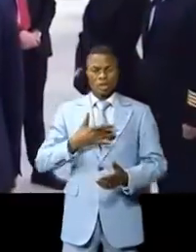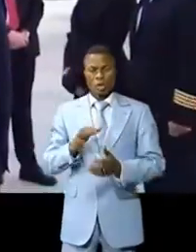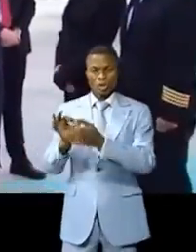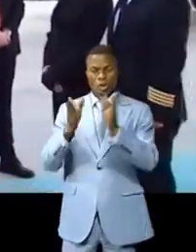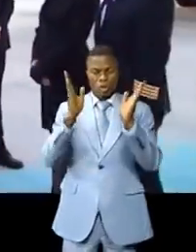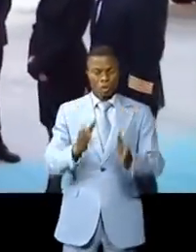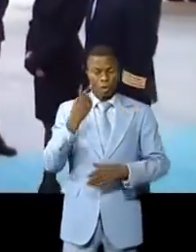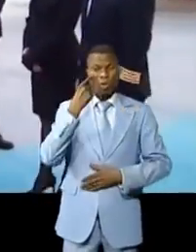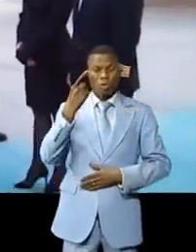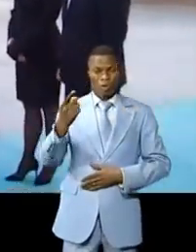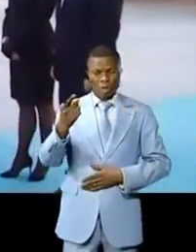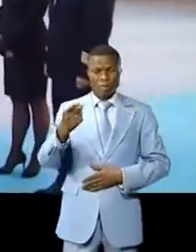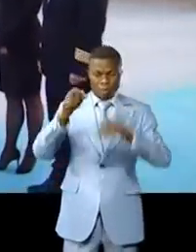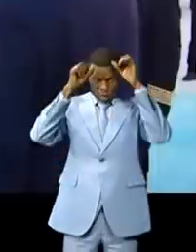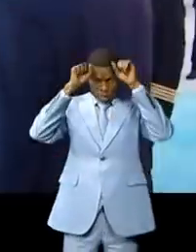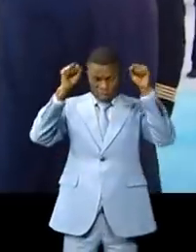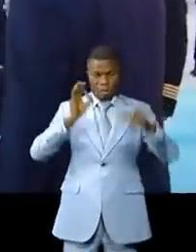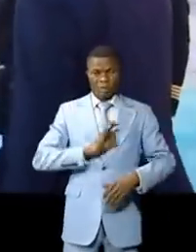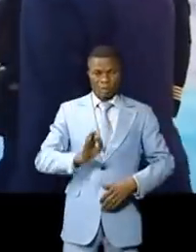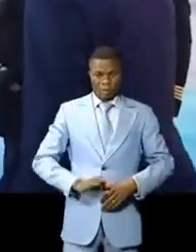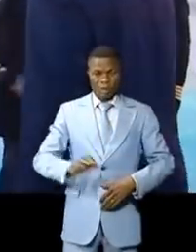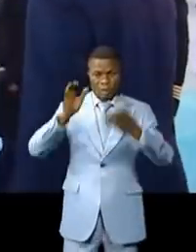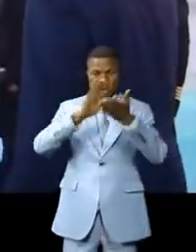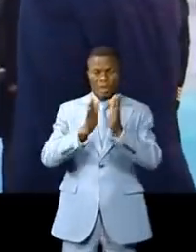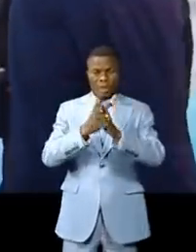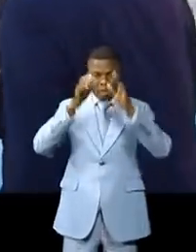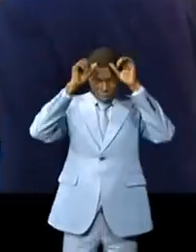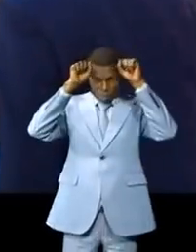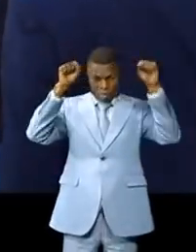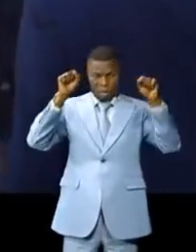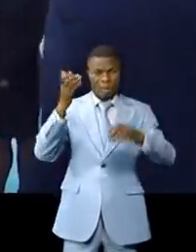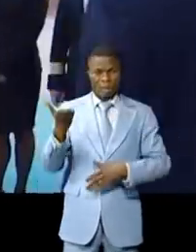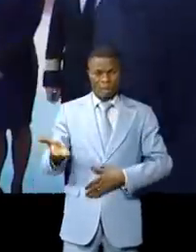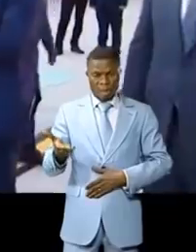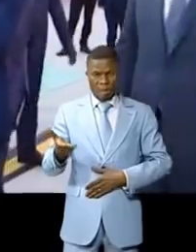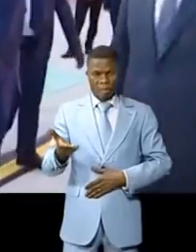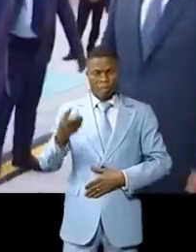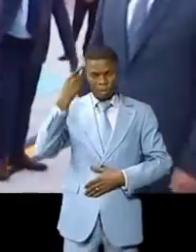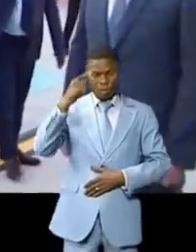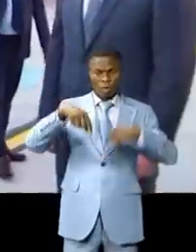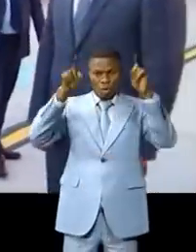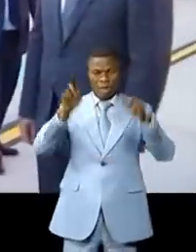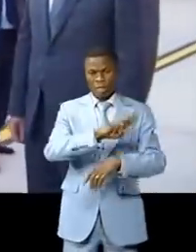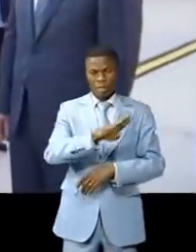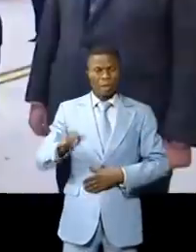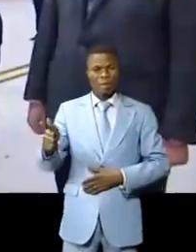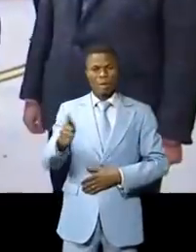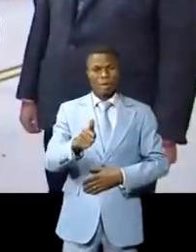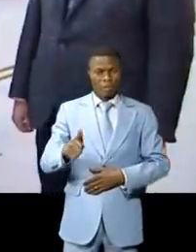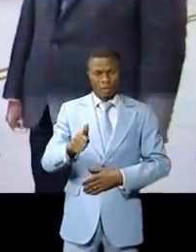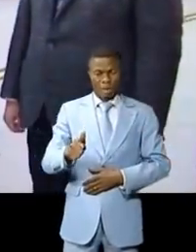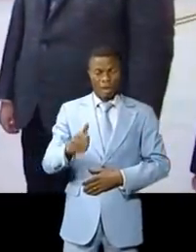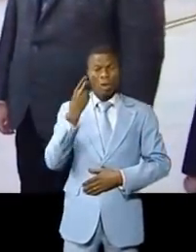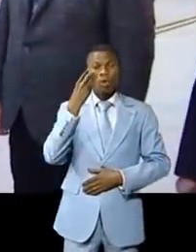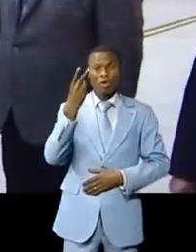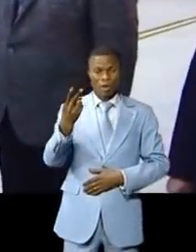africaine, dont le chef de l'État Félix Antoine Tshisekedi Tshilombo assume la présidence pour l'exercice 2021, il y avait